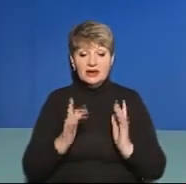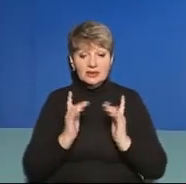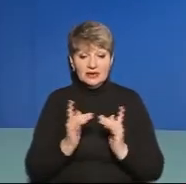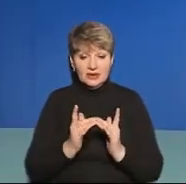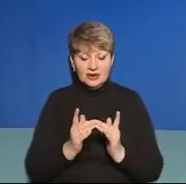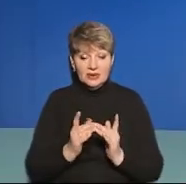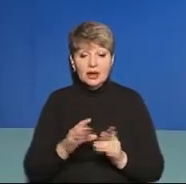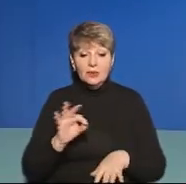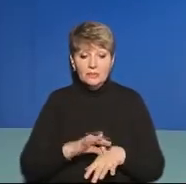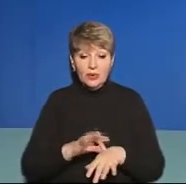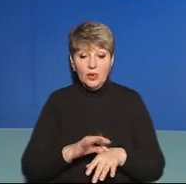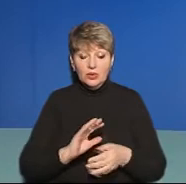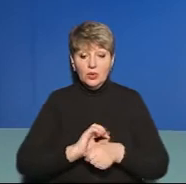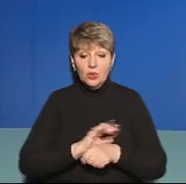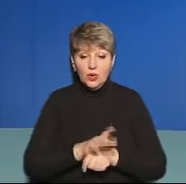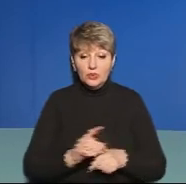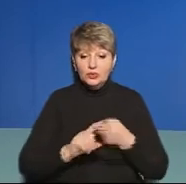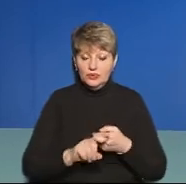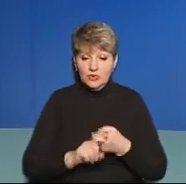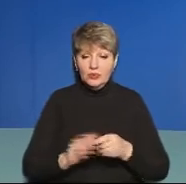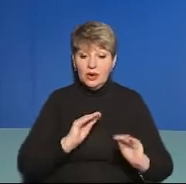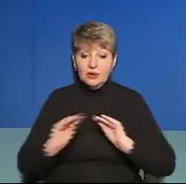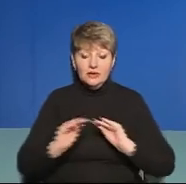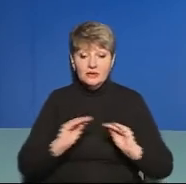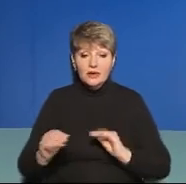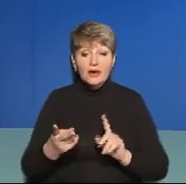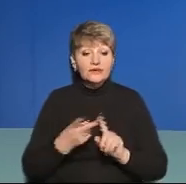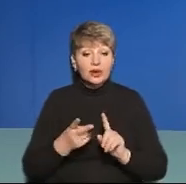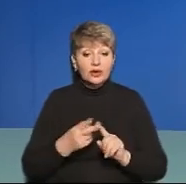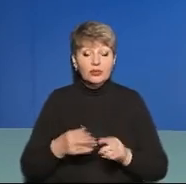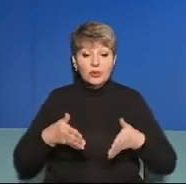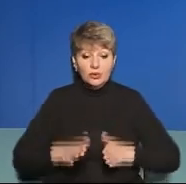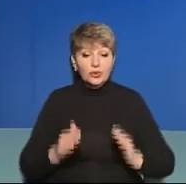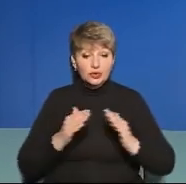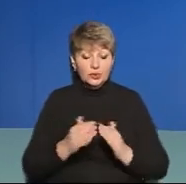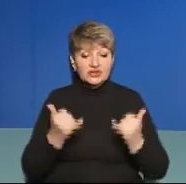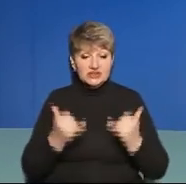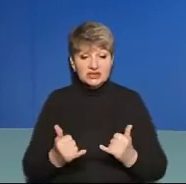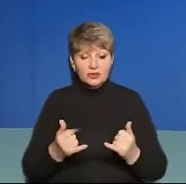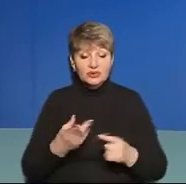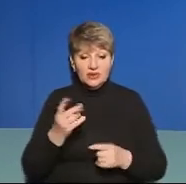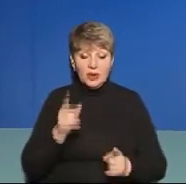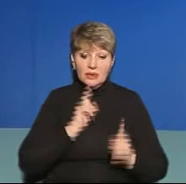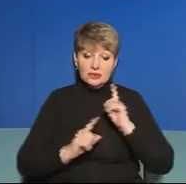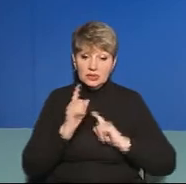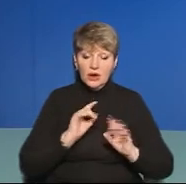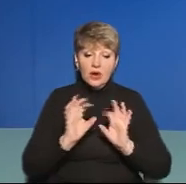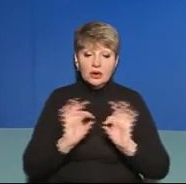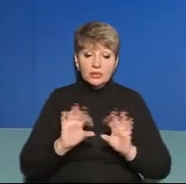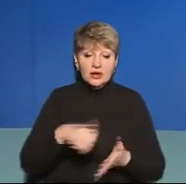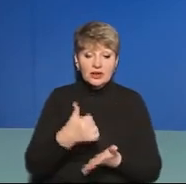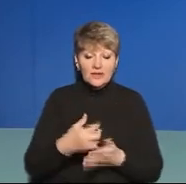на коронавірус облаштують у 2-му пологому будинку Черкас. Сьогодні про це на зборах колективу повідомив головний лікар